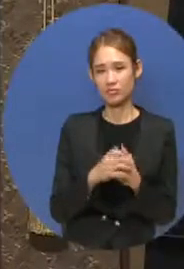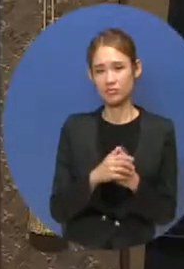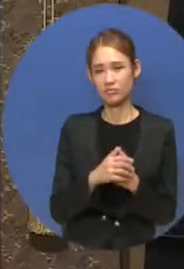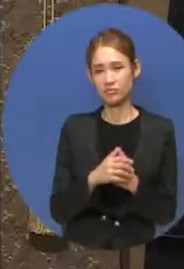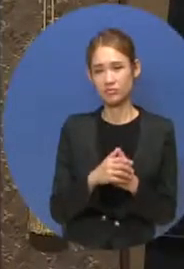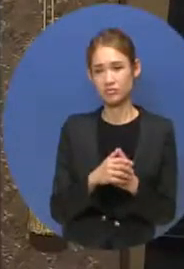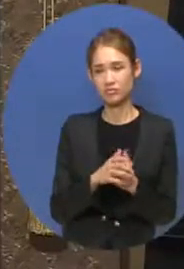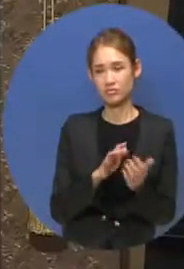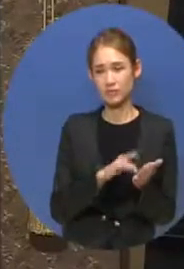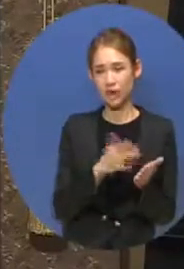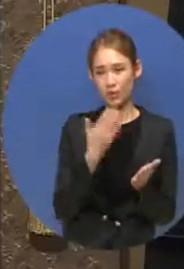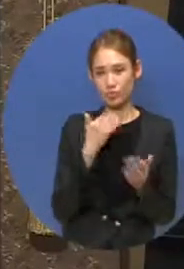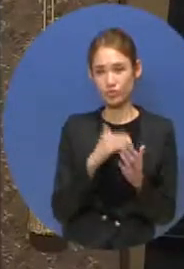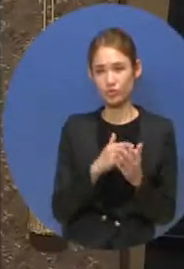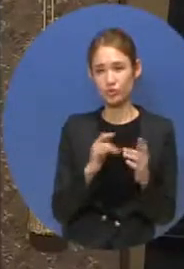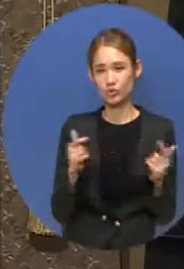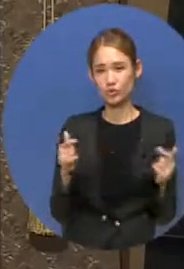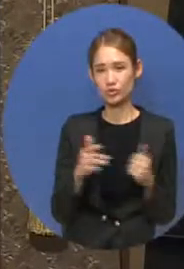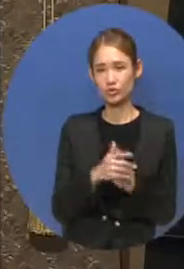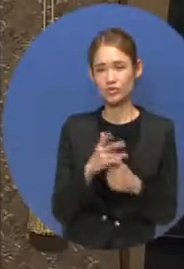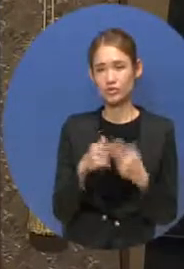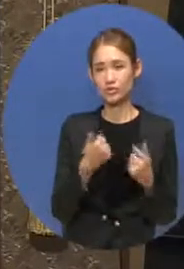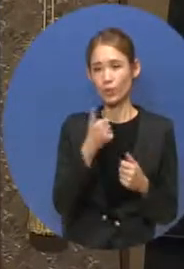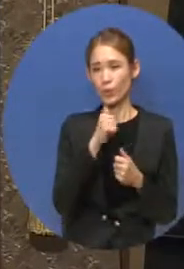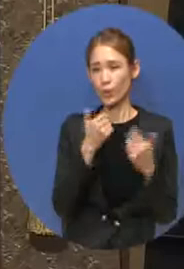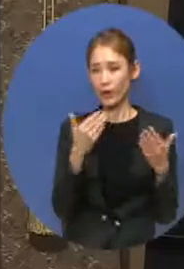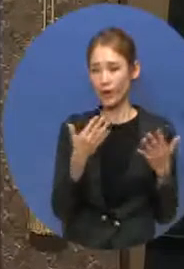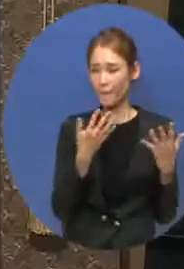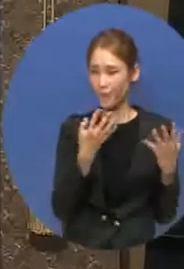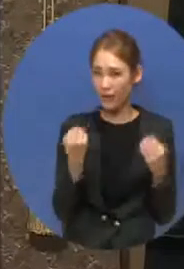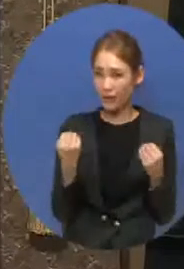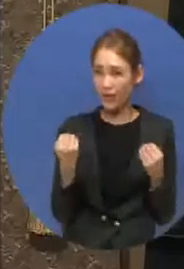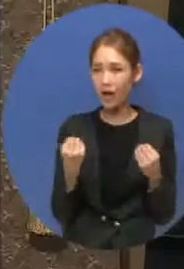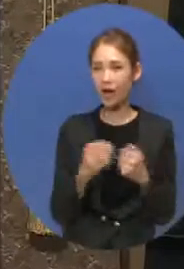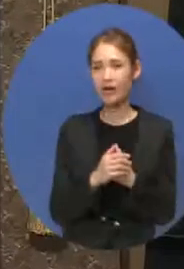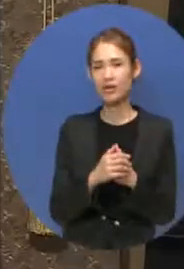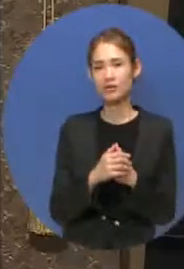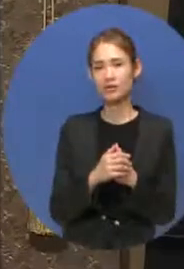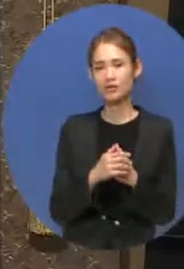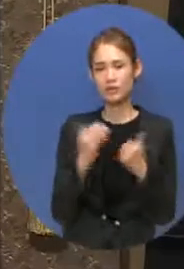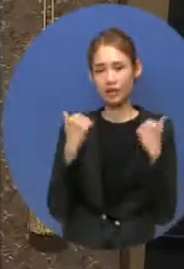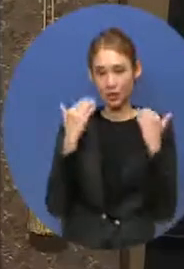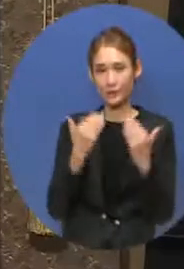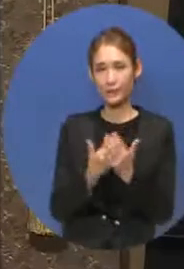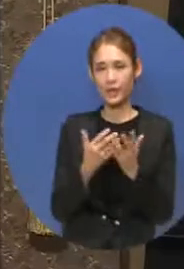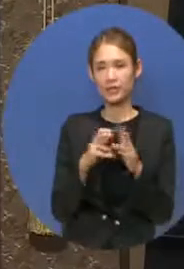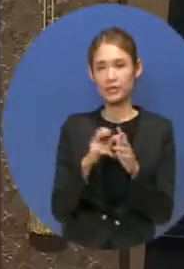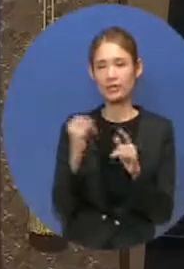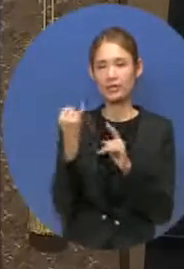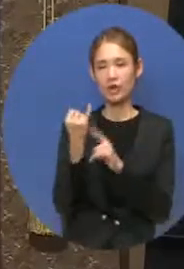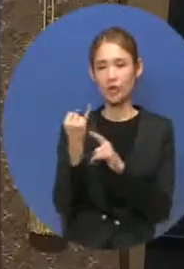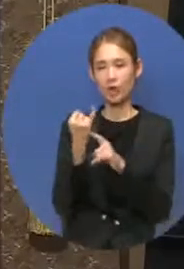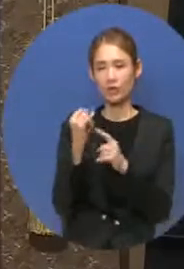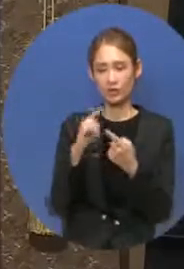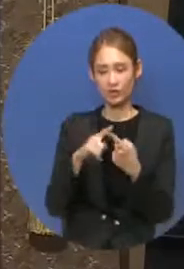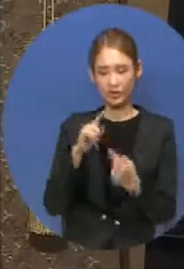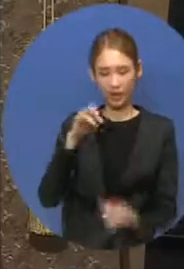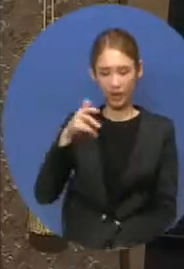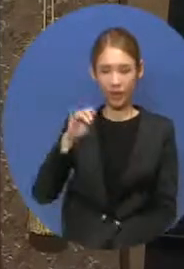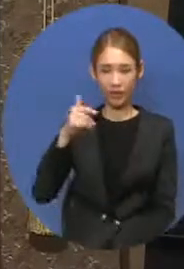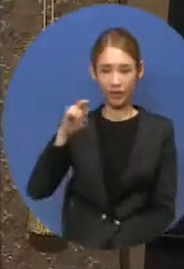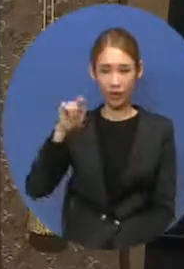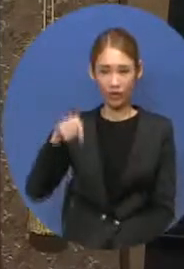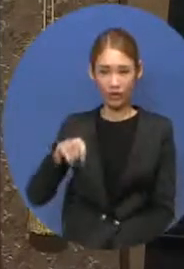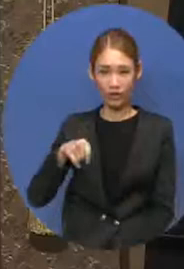네. 또 TV 프로그램에도 굉장히 많이 소개가 되고 있는데 네. 발달장애 여성에 대한 갱년기에 대해서는